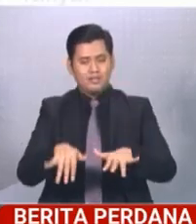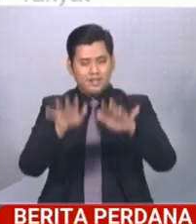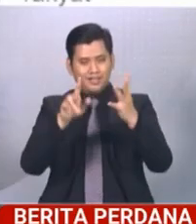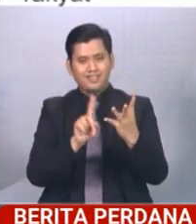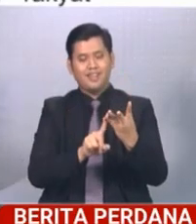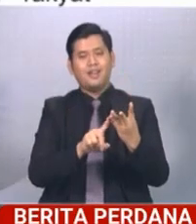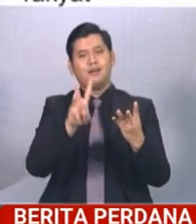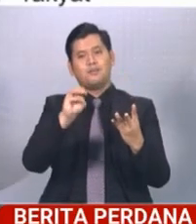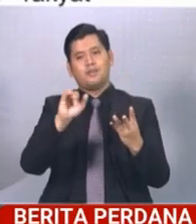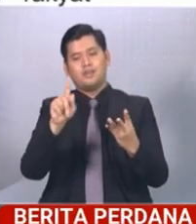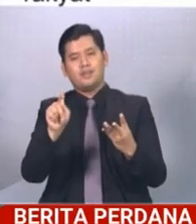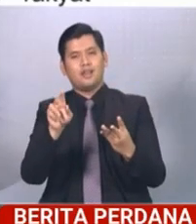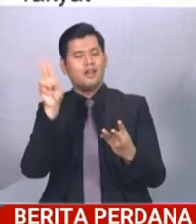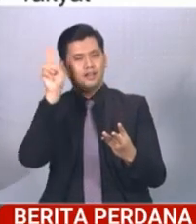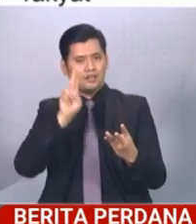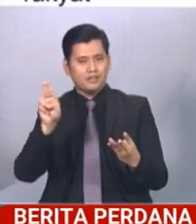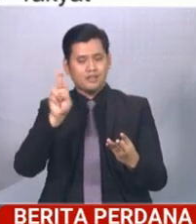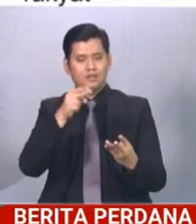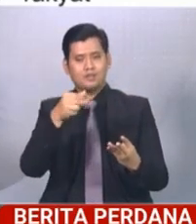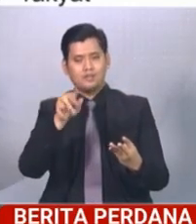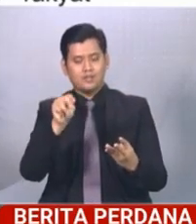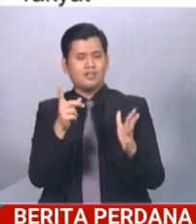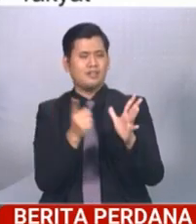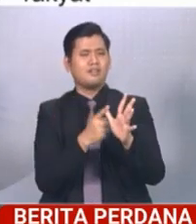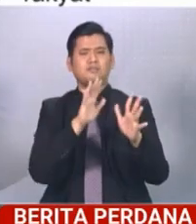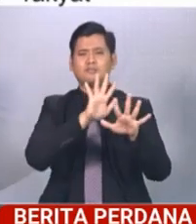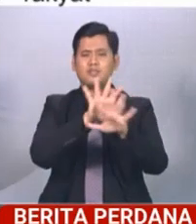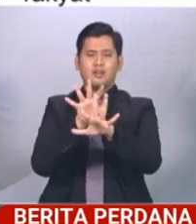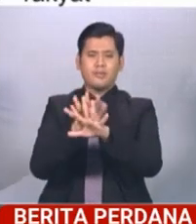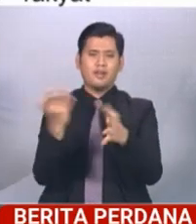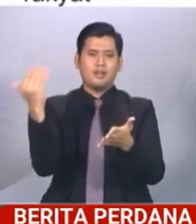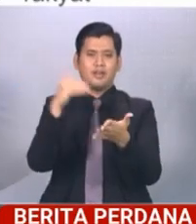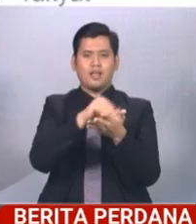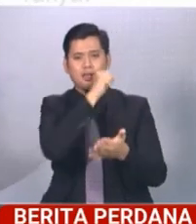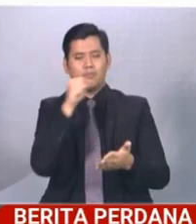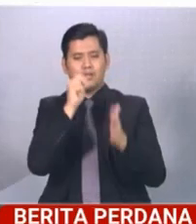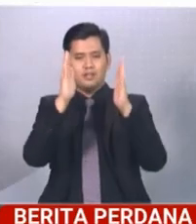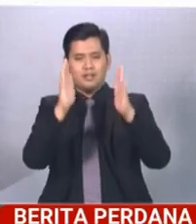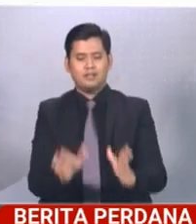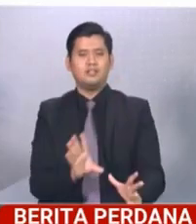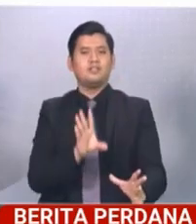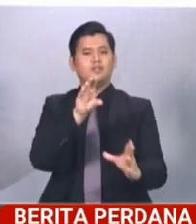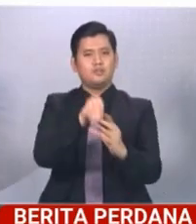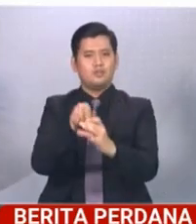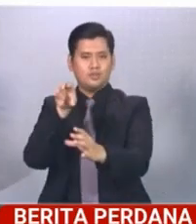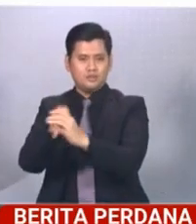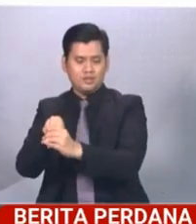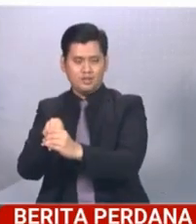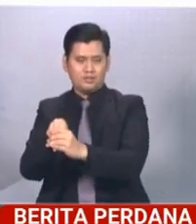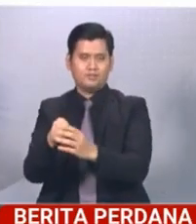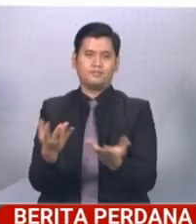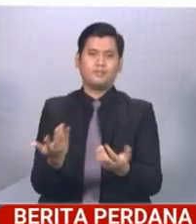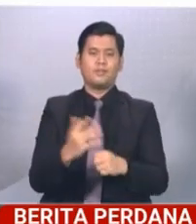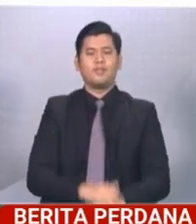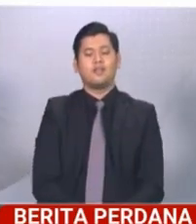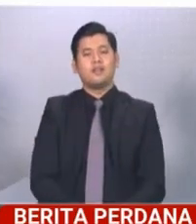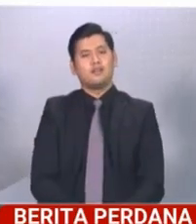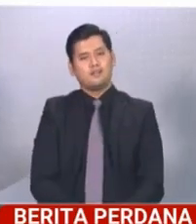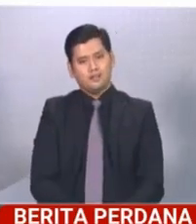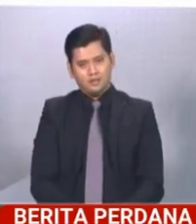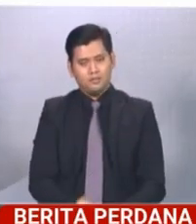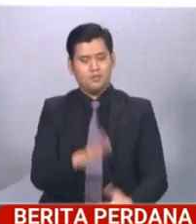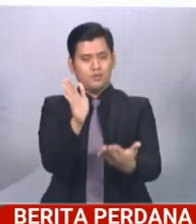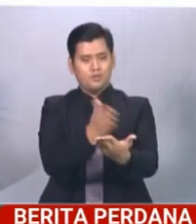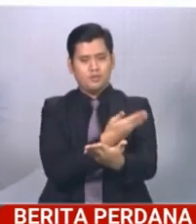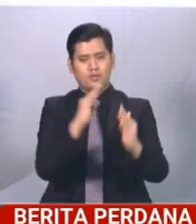ramai lagi inisiatif itu diinspirasikan dari pada Project antarbangsa toge.com melibatkan artis populer antara lain